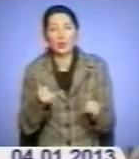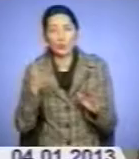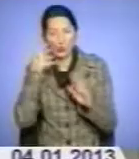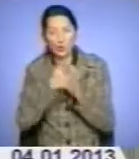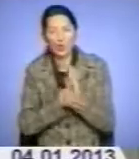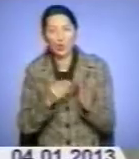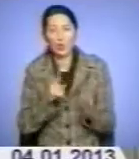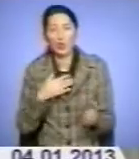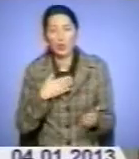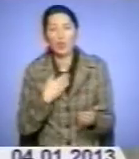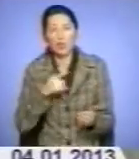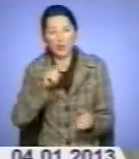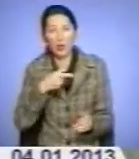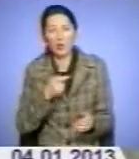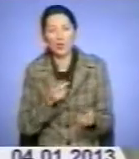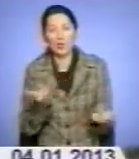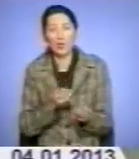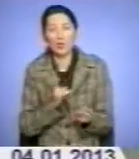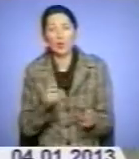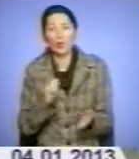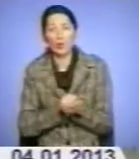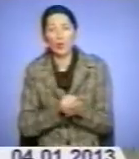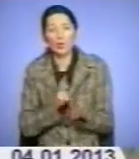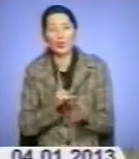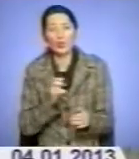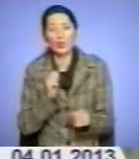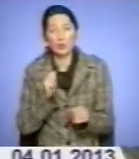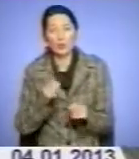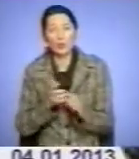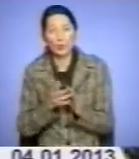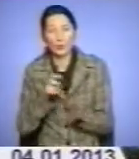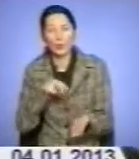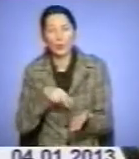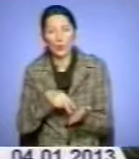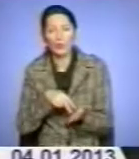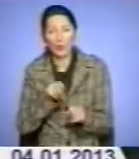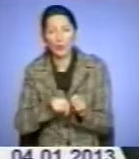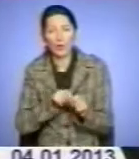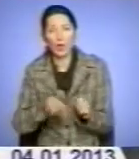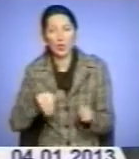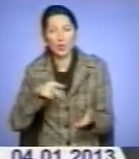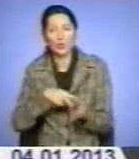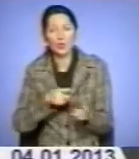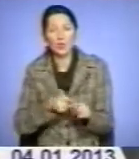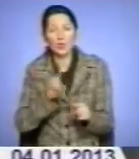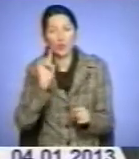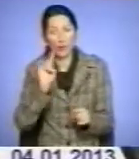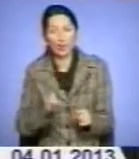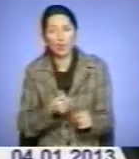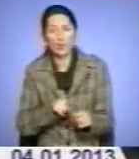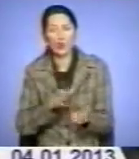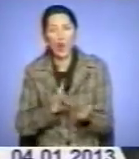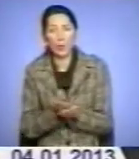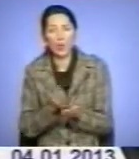Треба, щоб якісь документи, хтось перевіряв, а потім стояли в ці окошечки і все оплачували. В нас все робиться так,